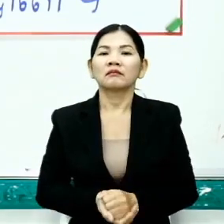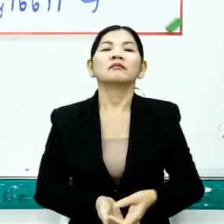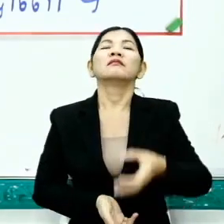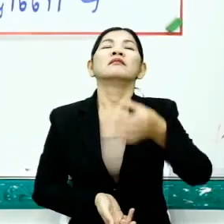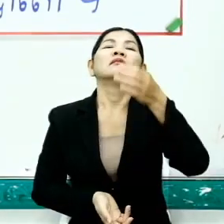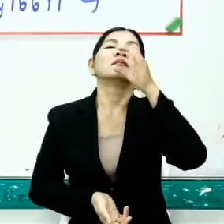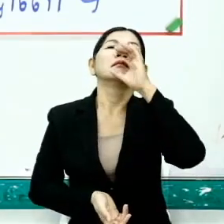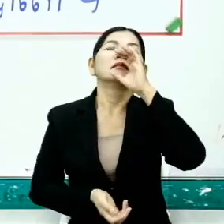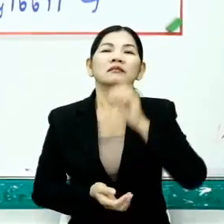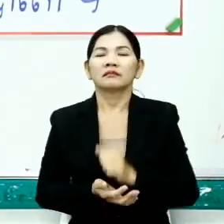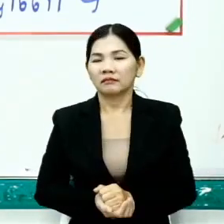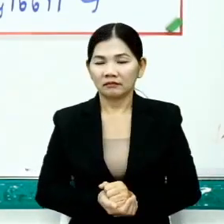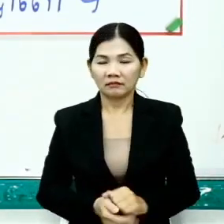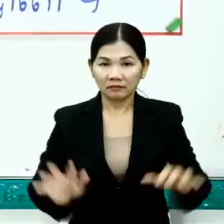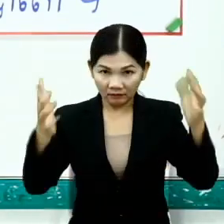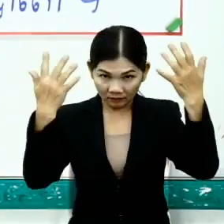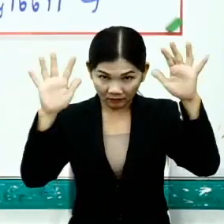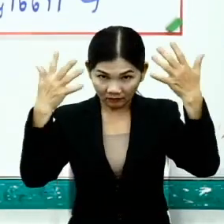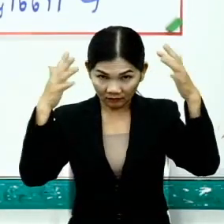1 2 3អឹកអឹកអឹក